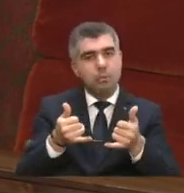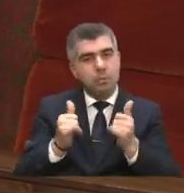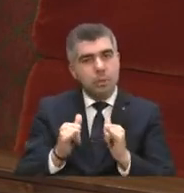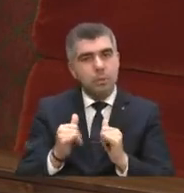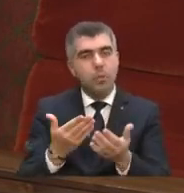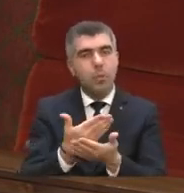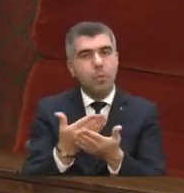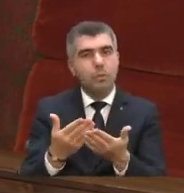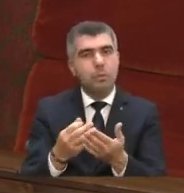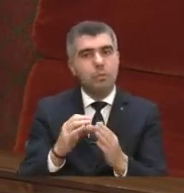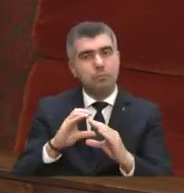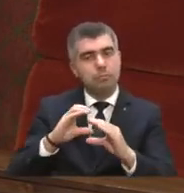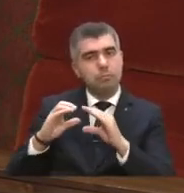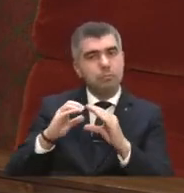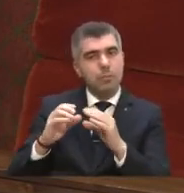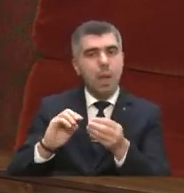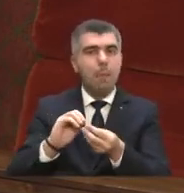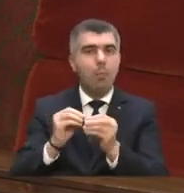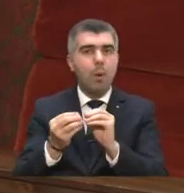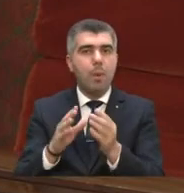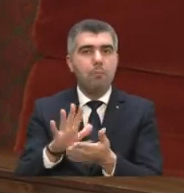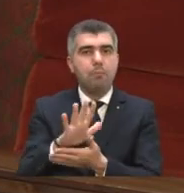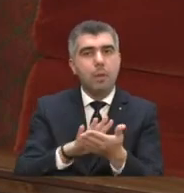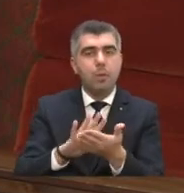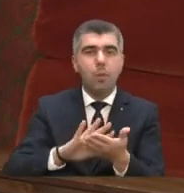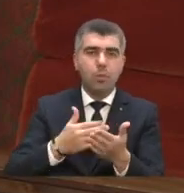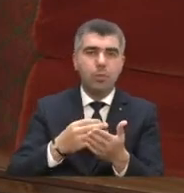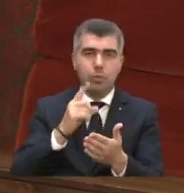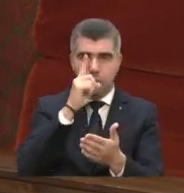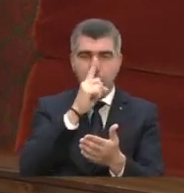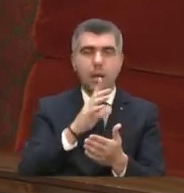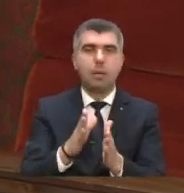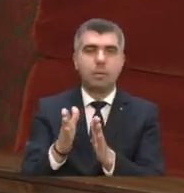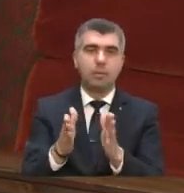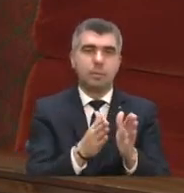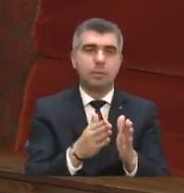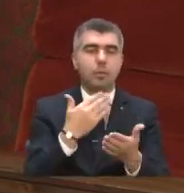ونشوفوا كيفاش نقدروا نحلوا المشاكل ديالهم وحده وحده. شكرا. شكرا السيد وزير.